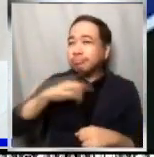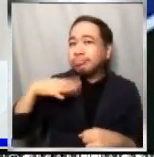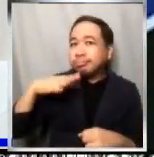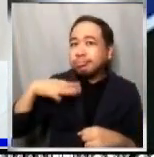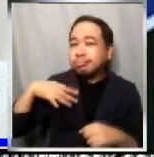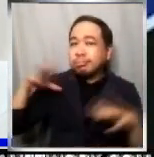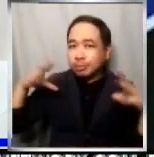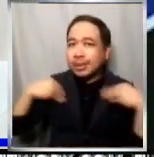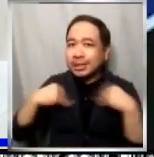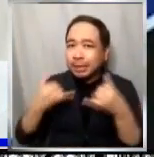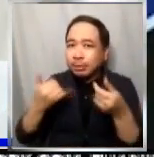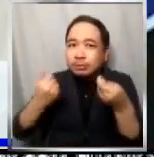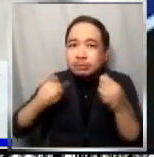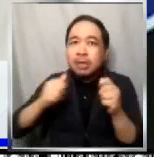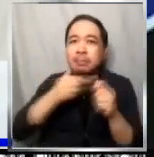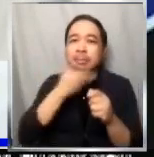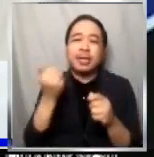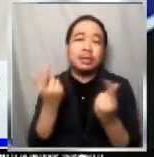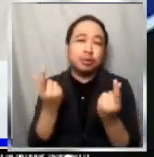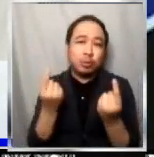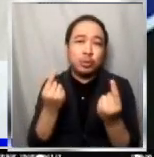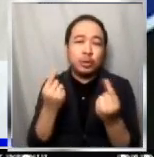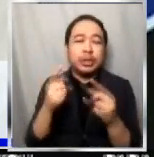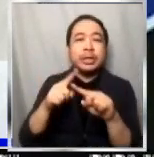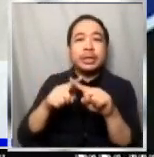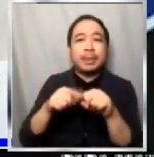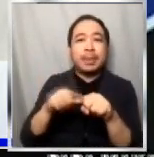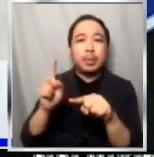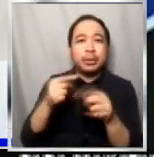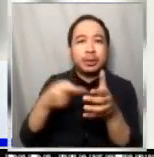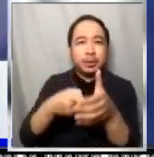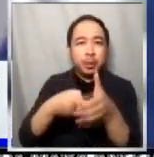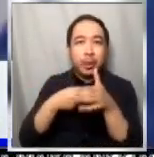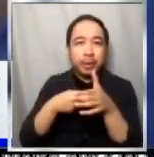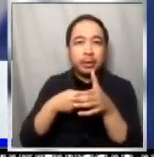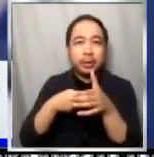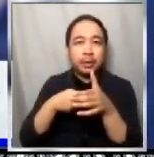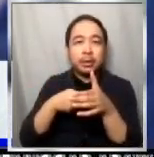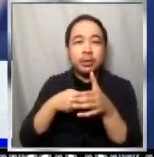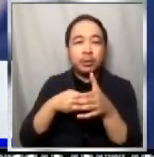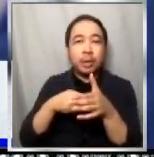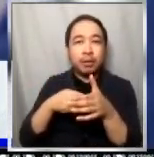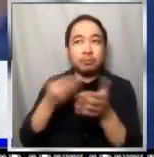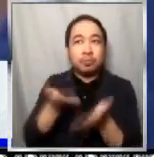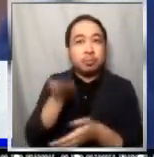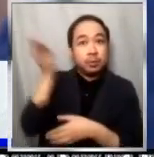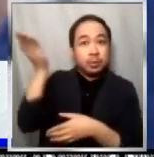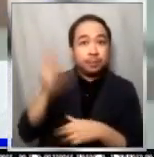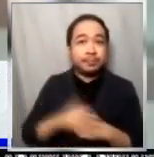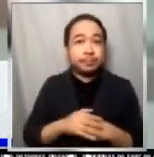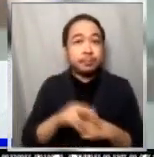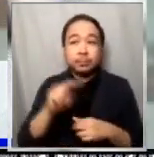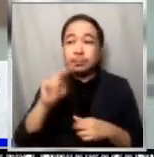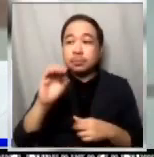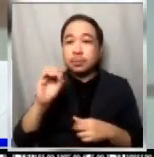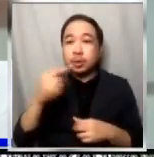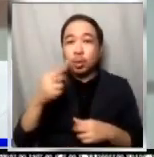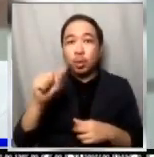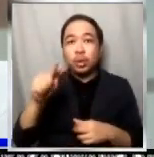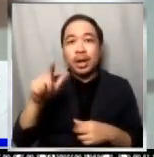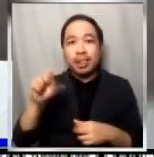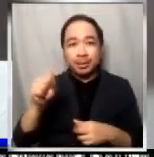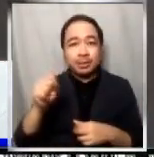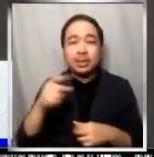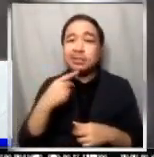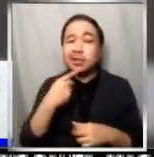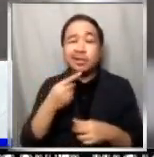ng kinakailangan natin based on the requirements being asked of us. Sabi ni Nograles, depende kung kailan maidideliver ng